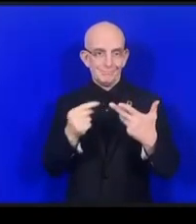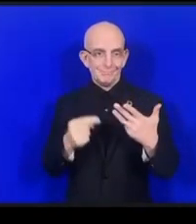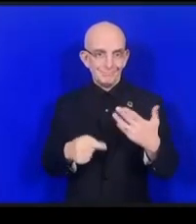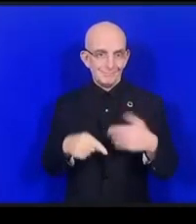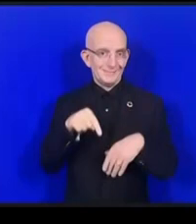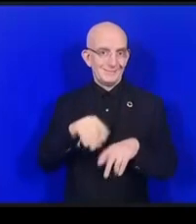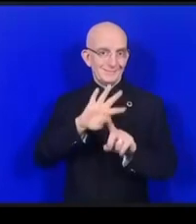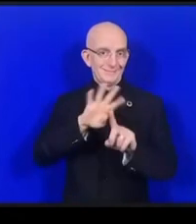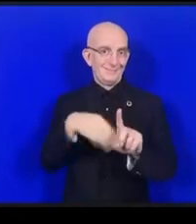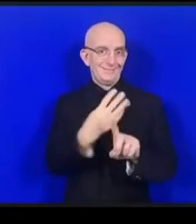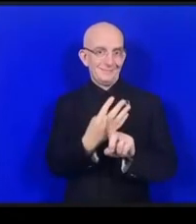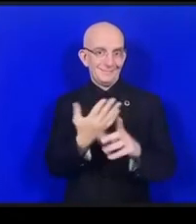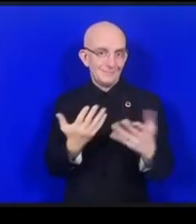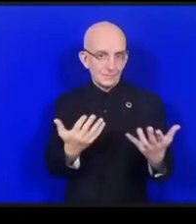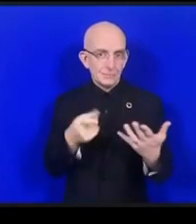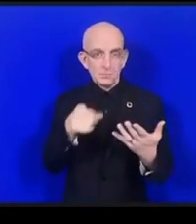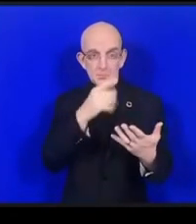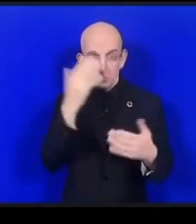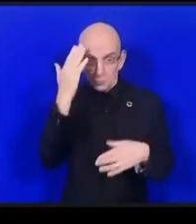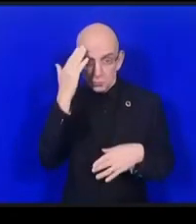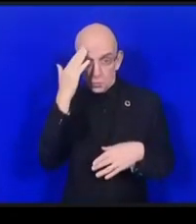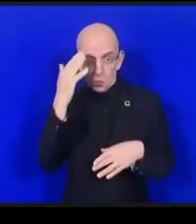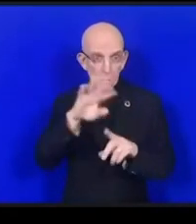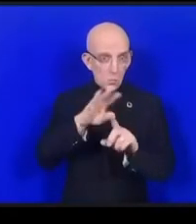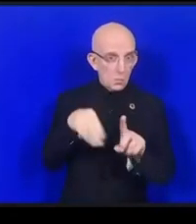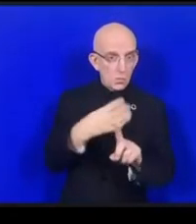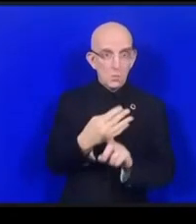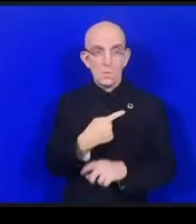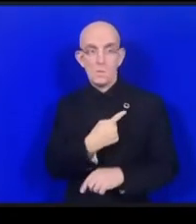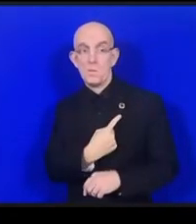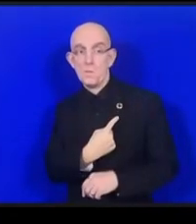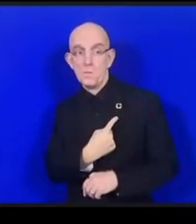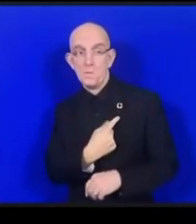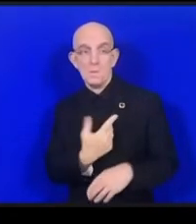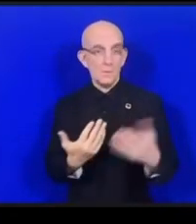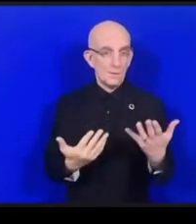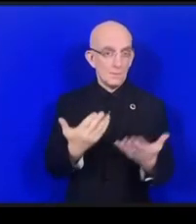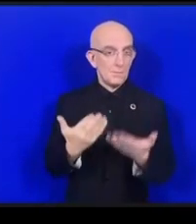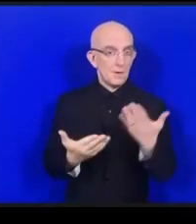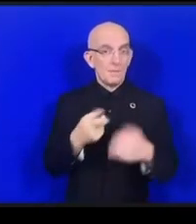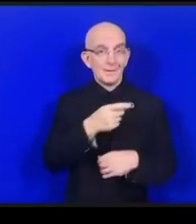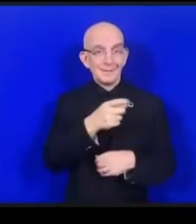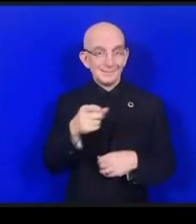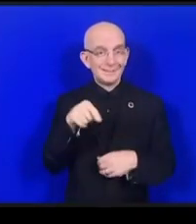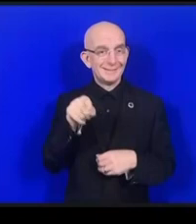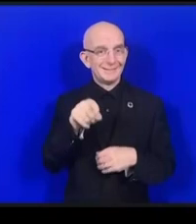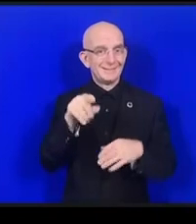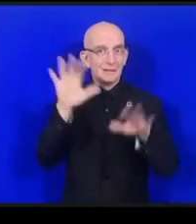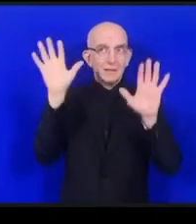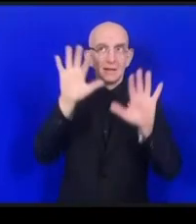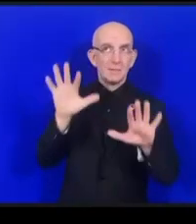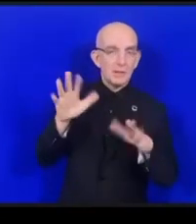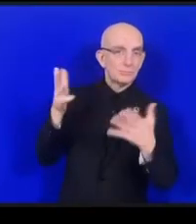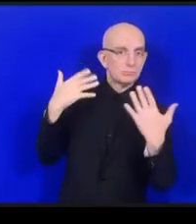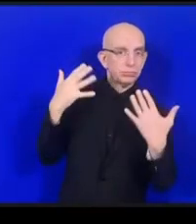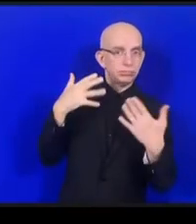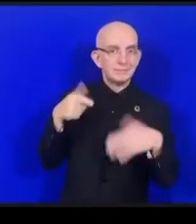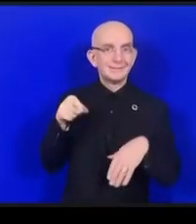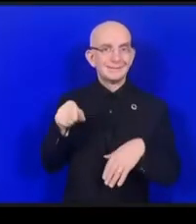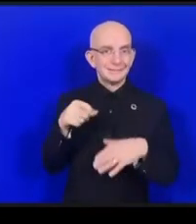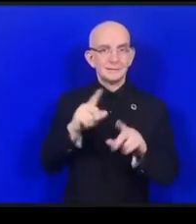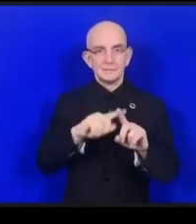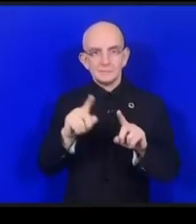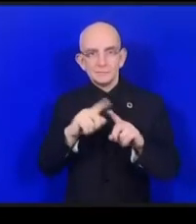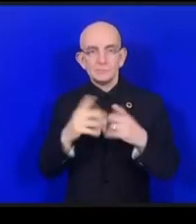контент то есть цур которые касаются климатической проблематики развития и так далее